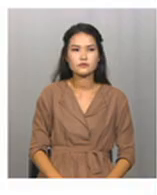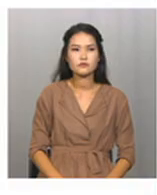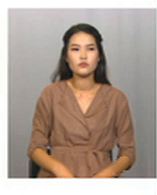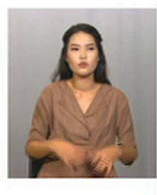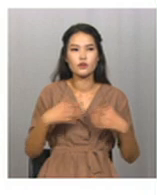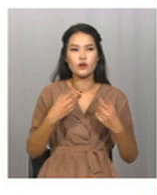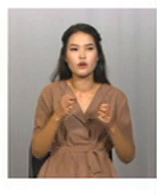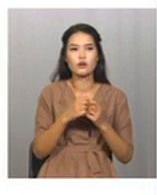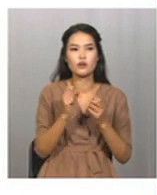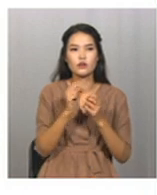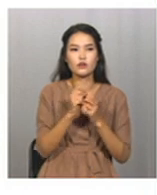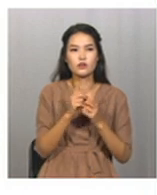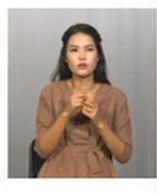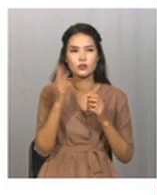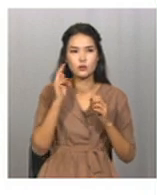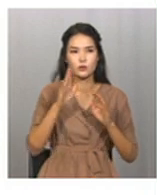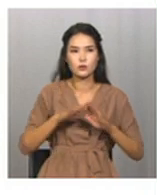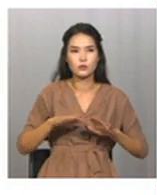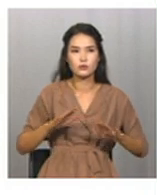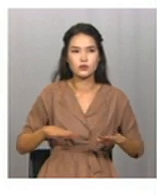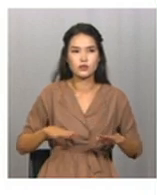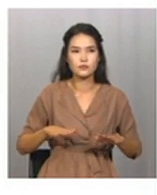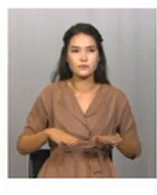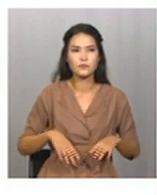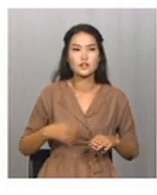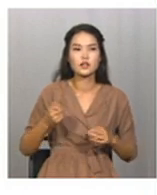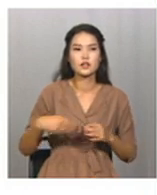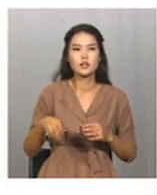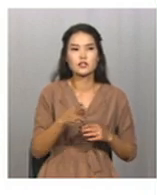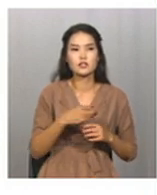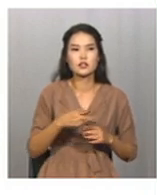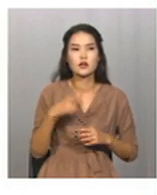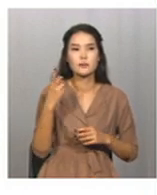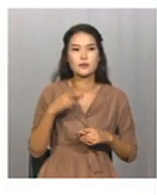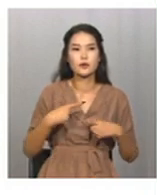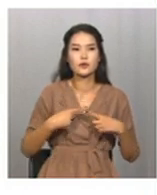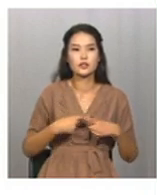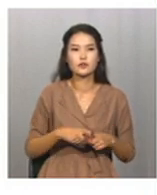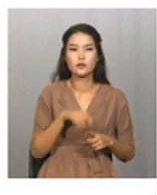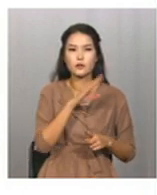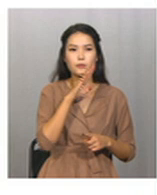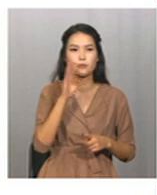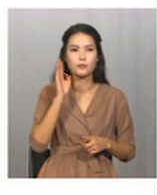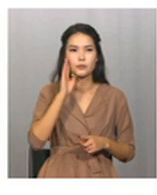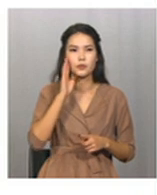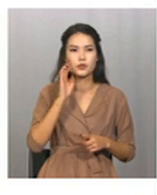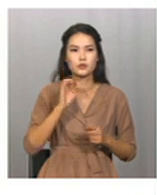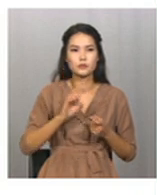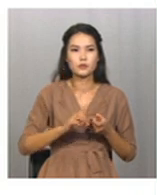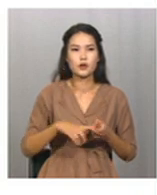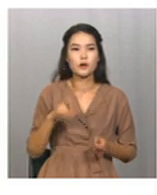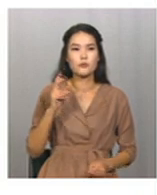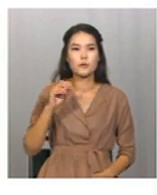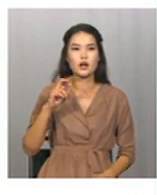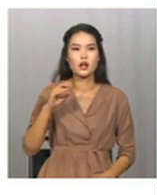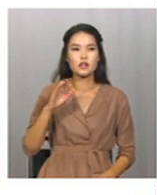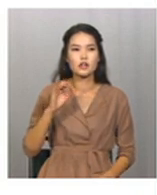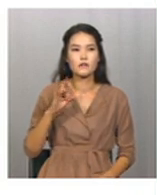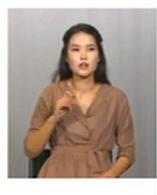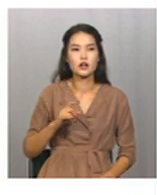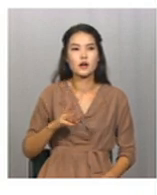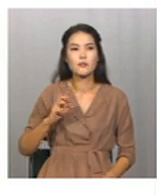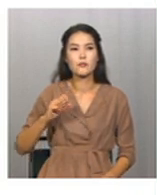Құрметті 10-11 сынып оқушылары, сіздерді биотехнология мамандығы бойынша